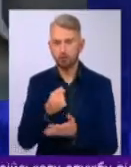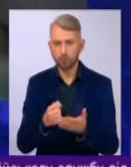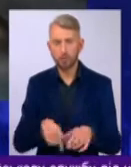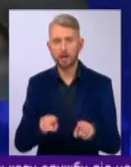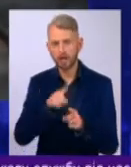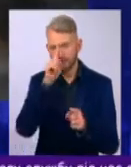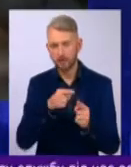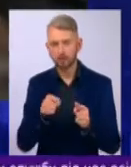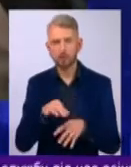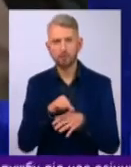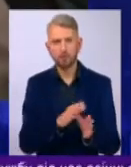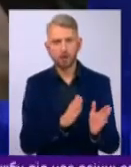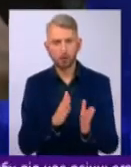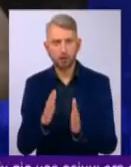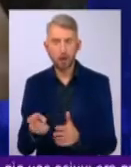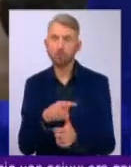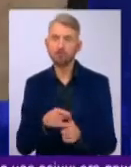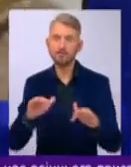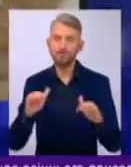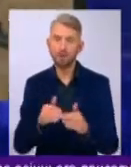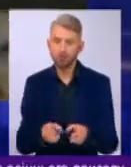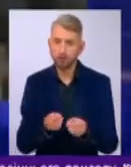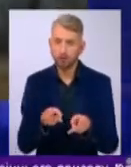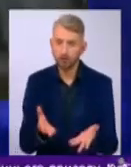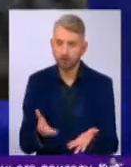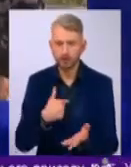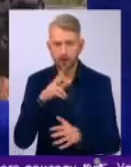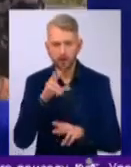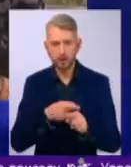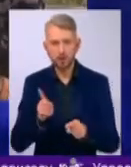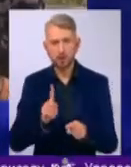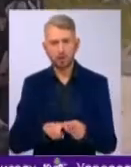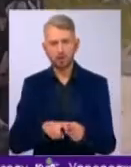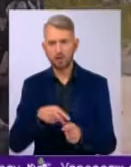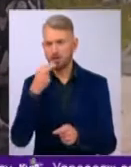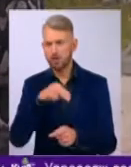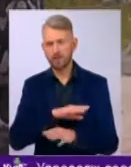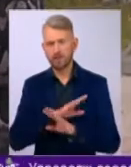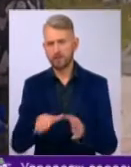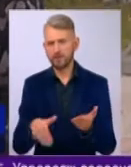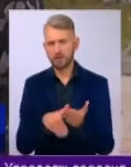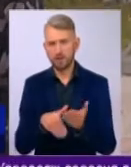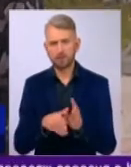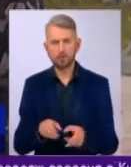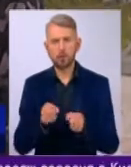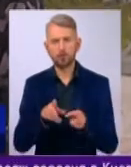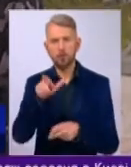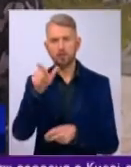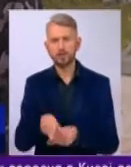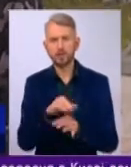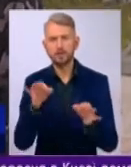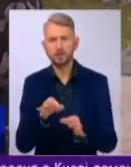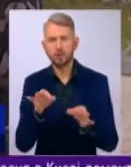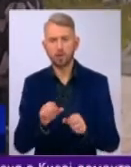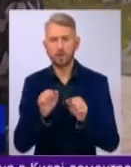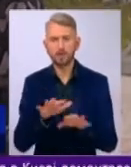місячники проводяться регулярно, але чи зменшується злочинність? Я вважаю, що це геть неефективний засіб. Тобто злочинець ніколи не